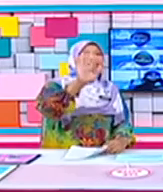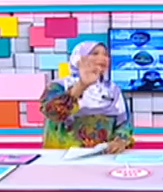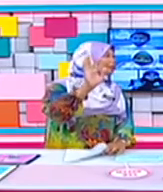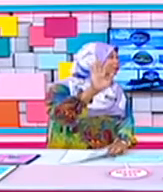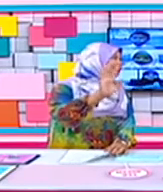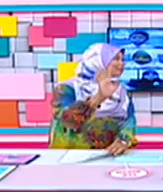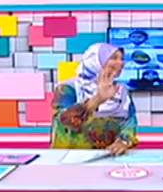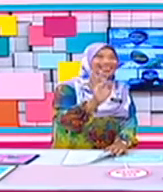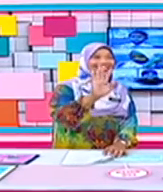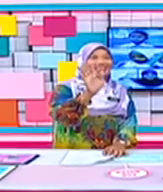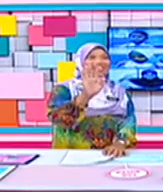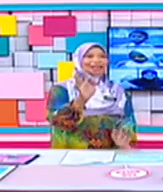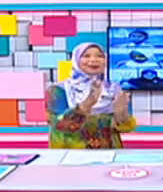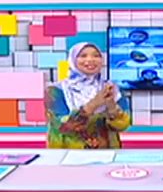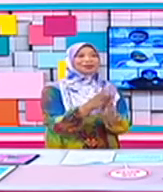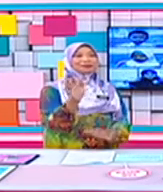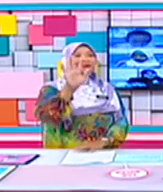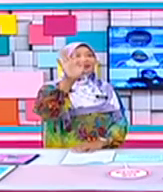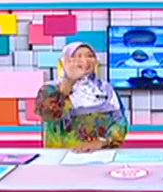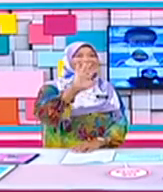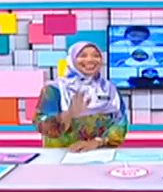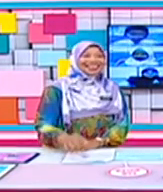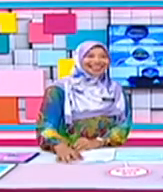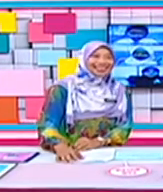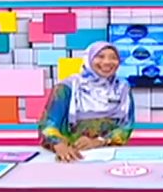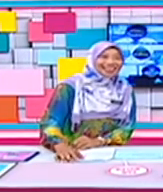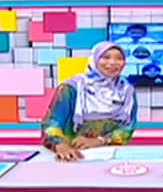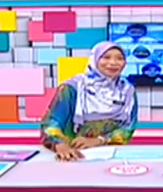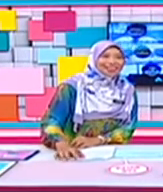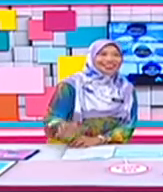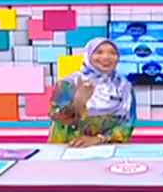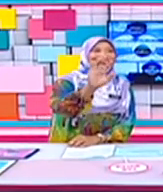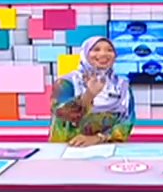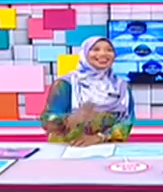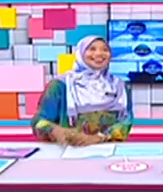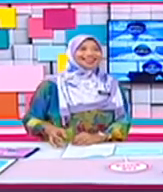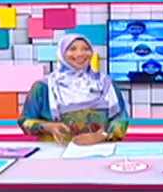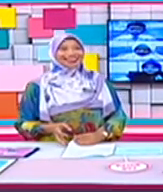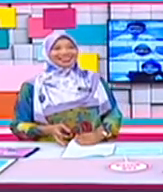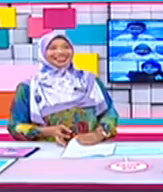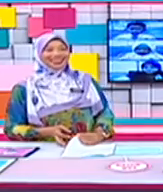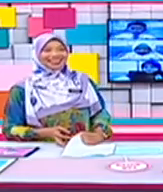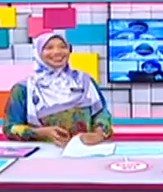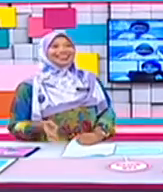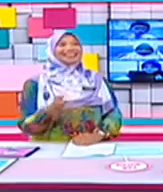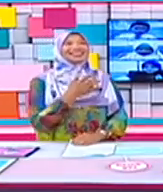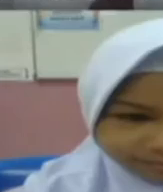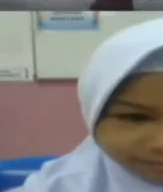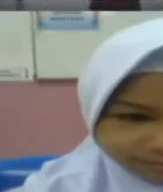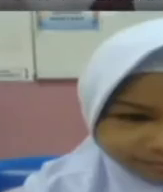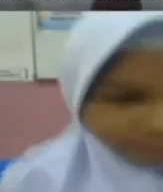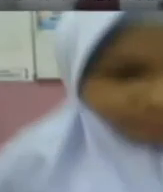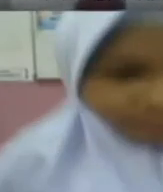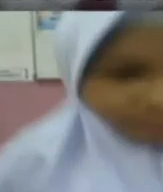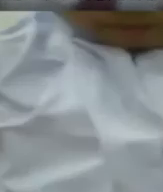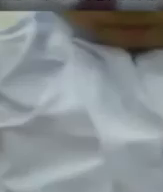Terima kasih ibu-ibu yang mengiringi adik-adik. Mana ibu-ibu? Okey. Ada ibu kat situ? Boleh bagi salam terima kasih letak tangan di